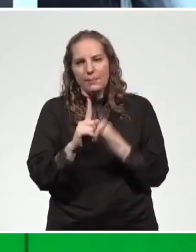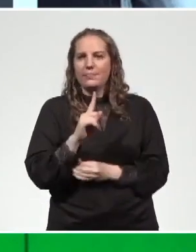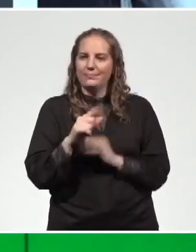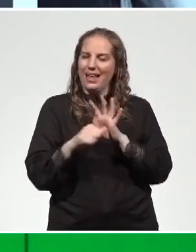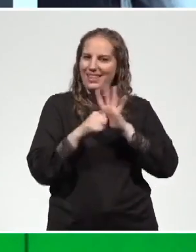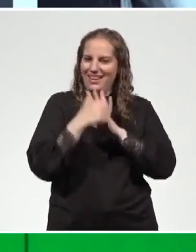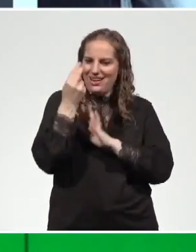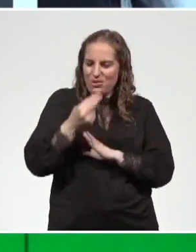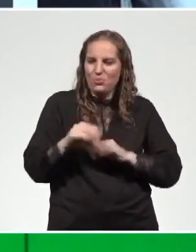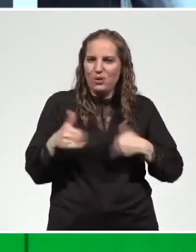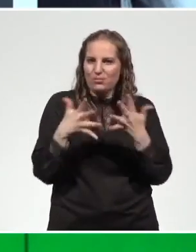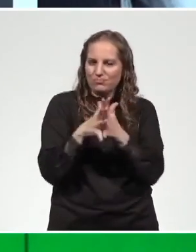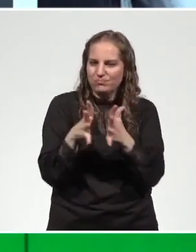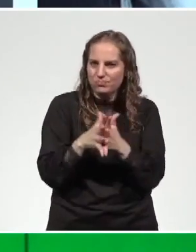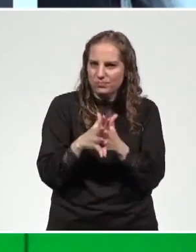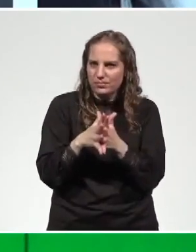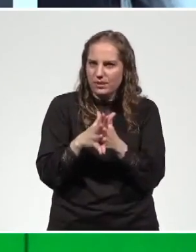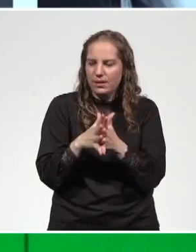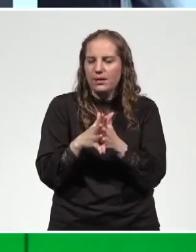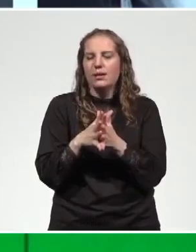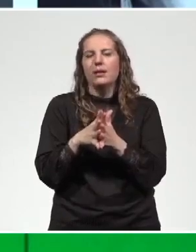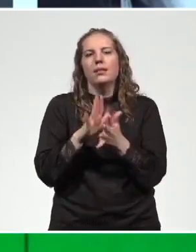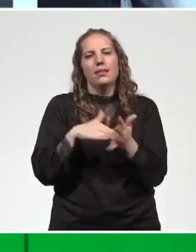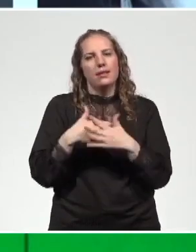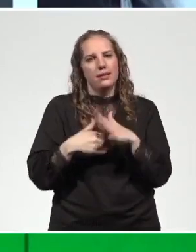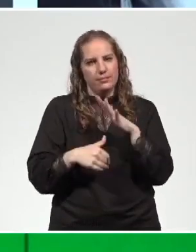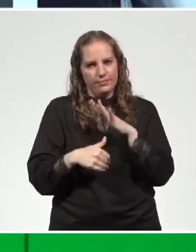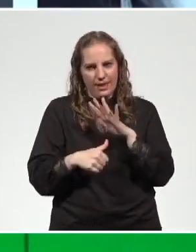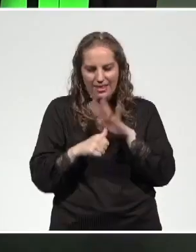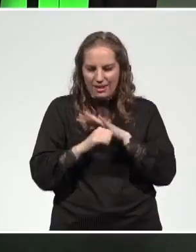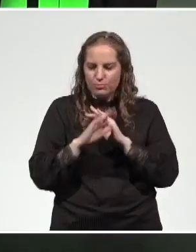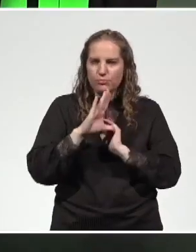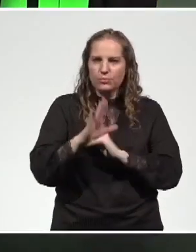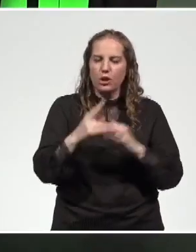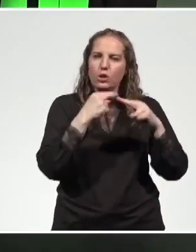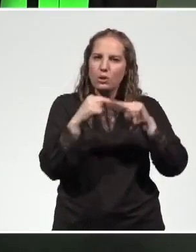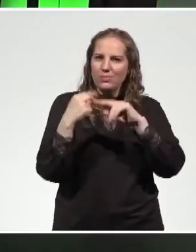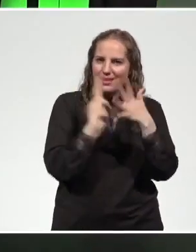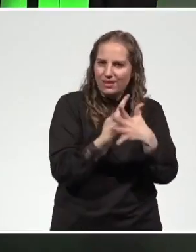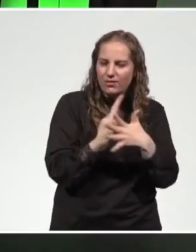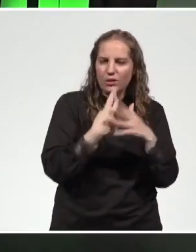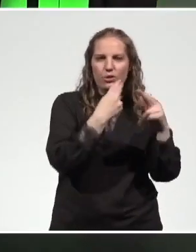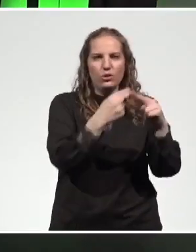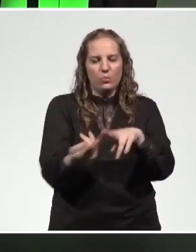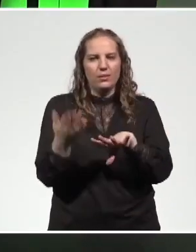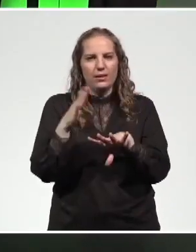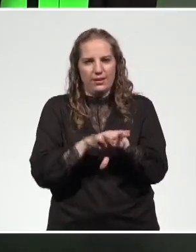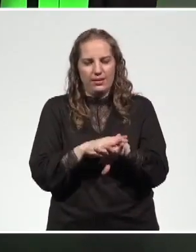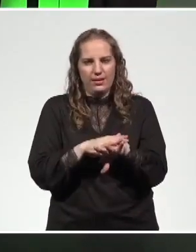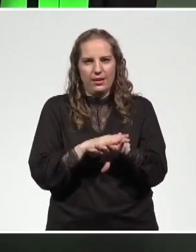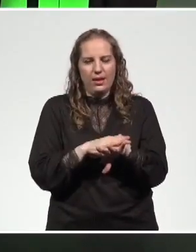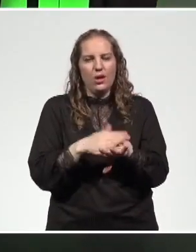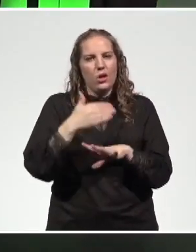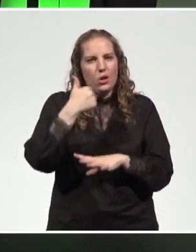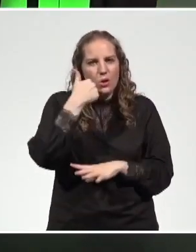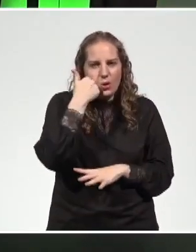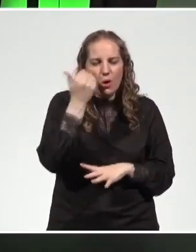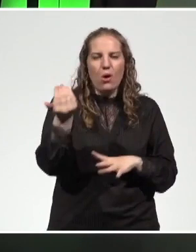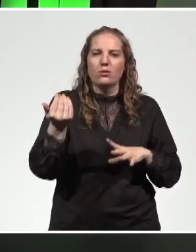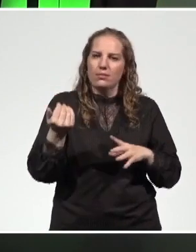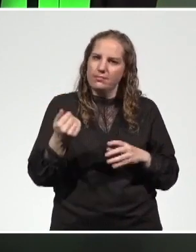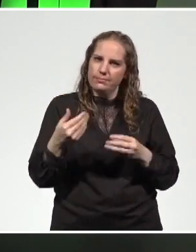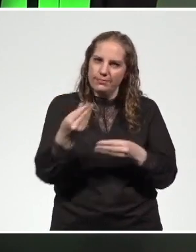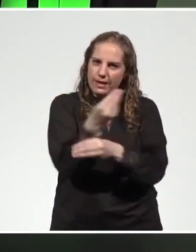þær snúast nákvæmlega þetta að tryggja jöfn tækifæri, jöfnréttindi, blómlegt og fjölbreytt atvinnu- og